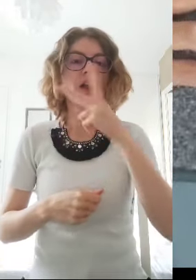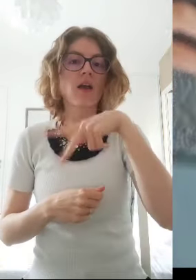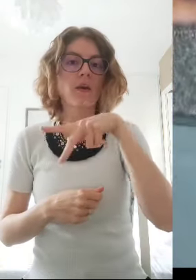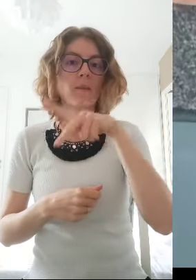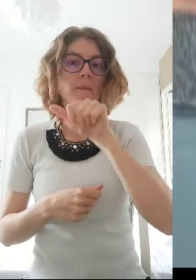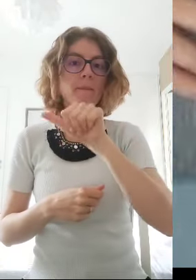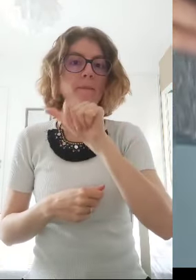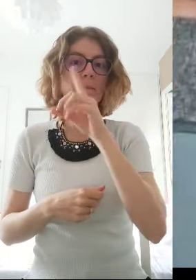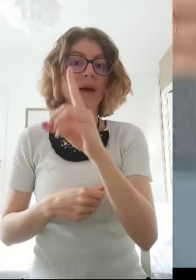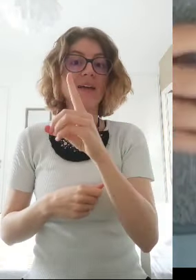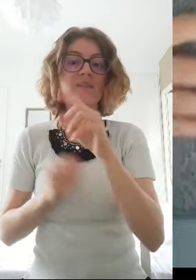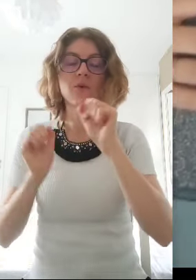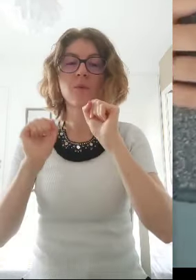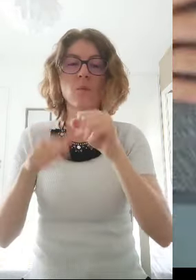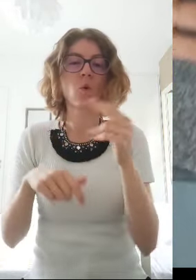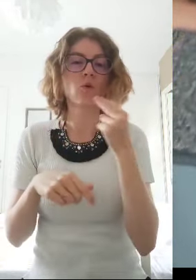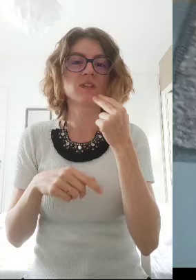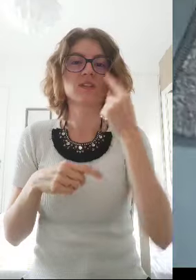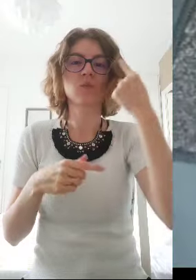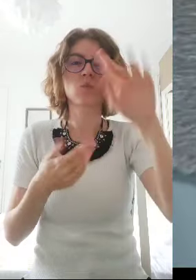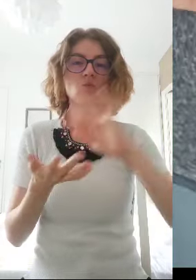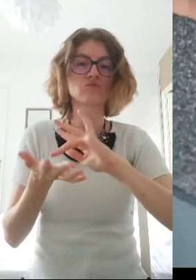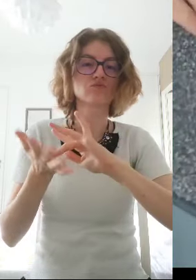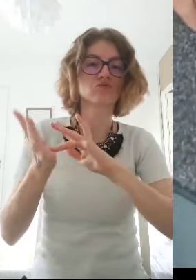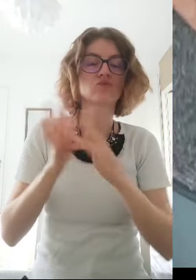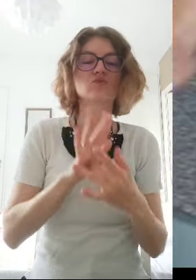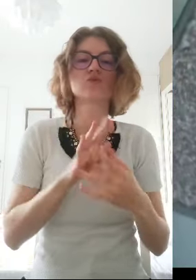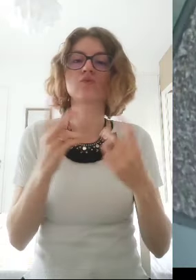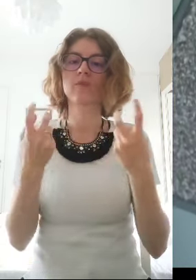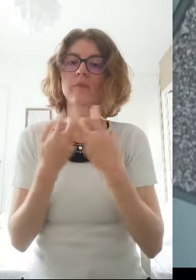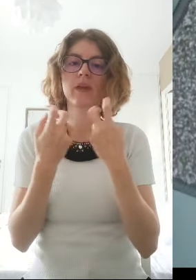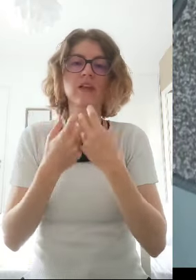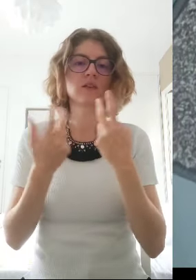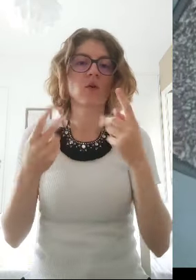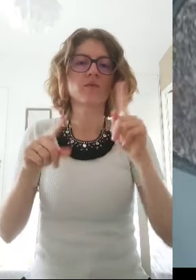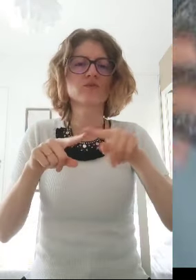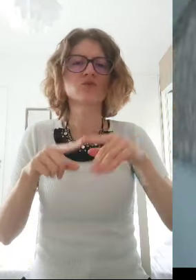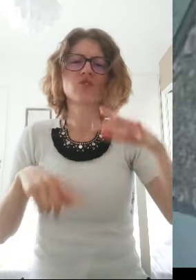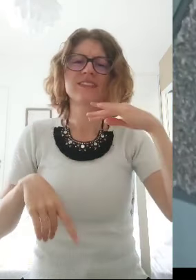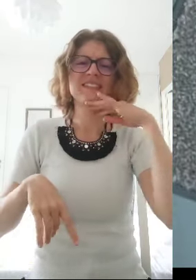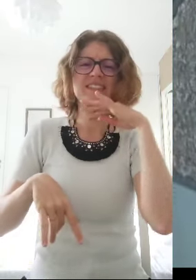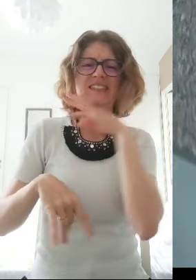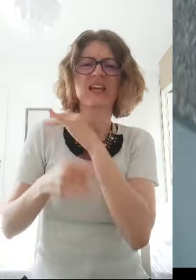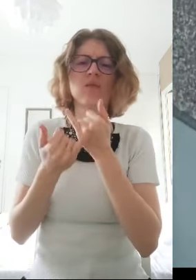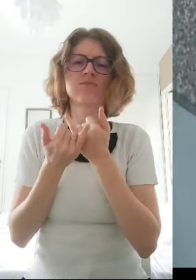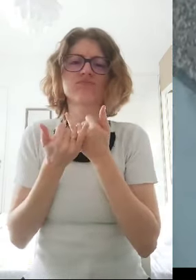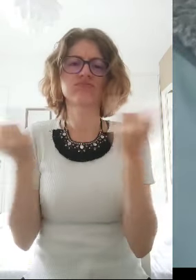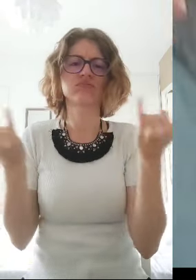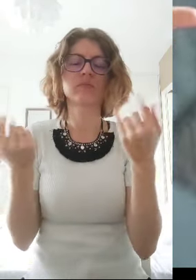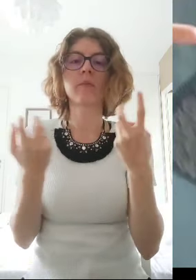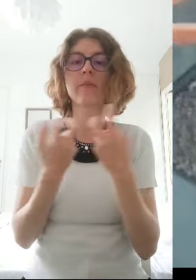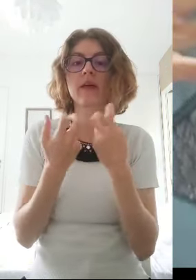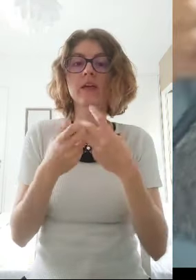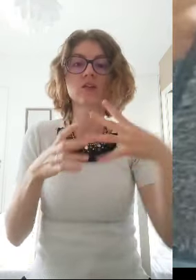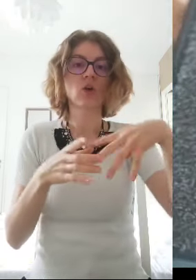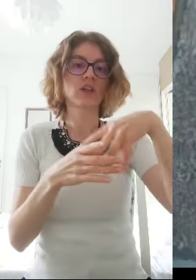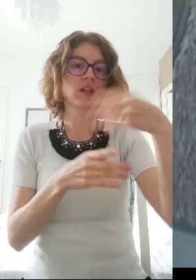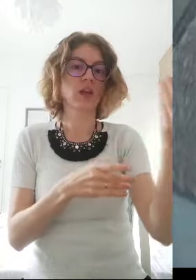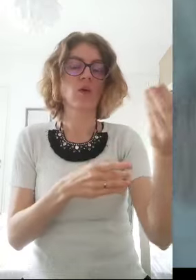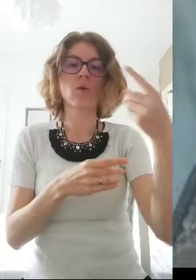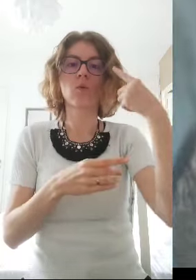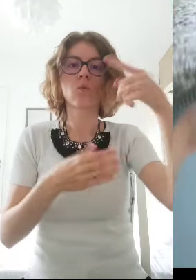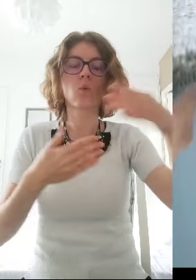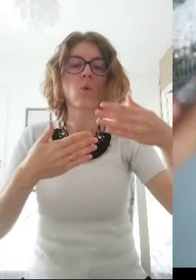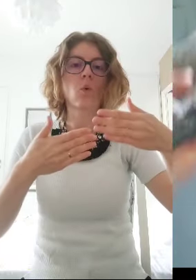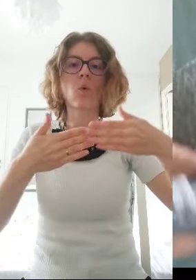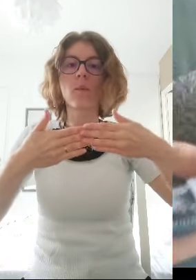il s'attaque à toutes les surfaces, notamment les surfaces très très sales. Ça peut être par exemple pour l'extérieur, pour